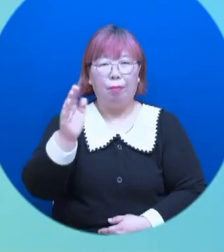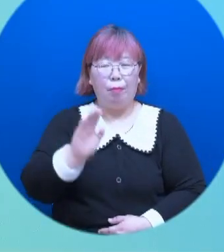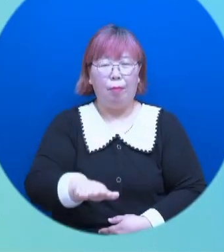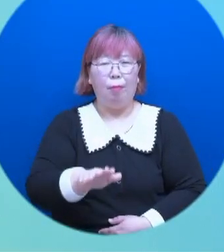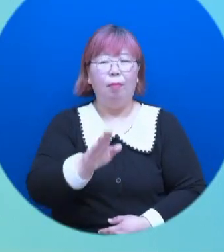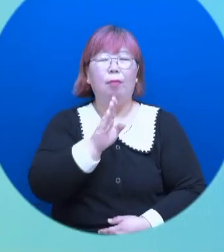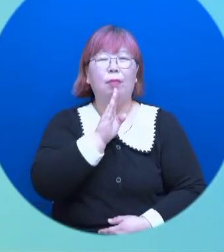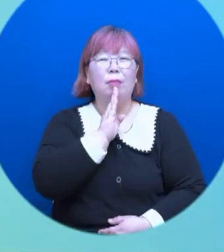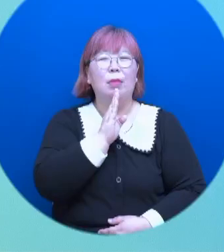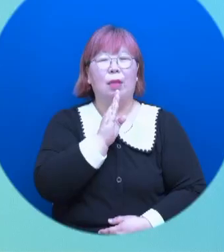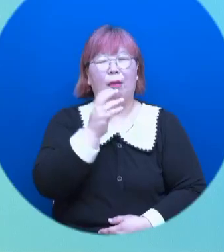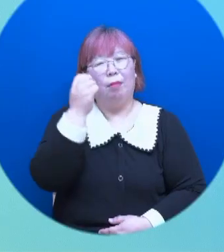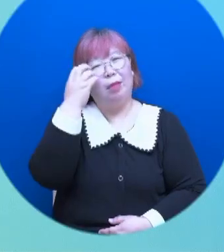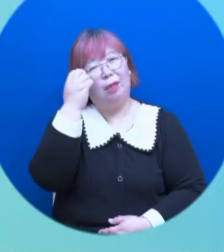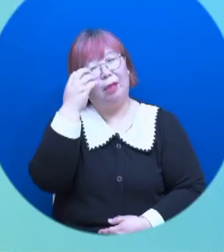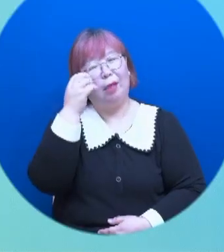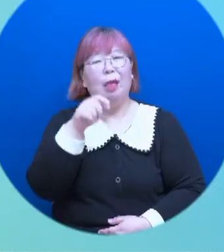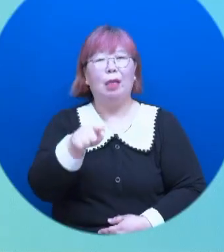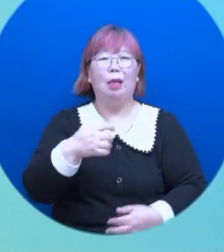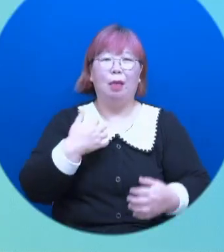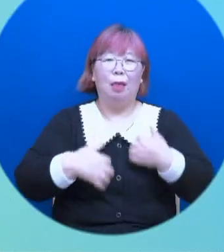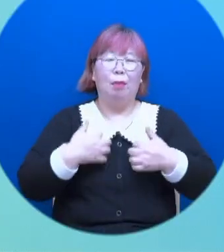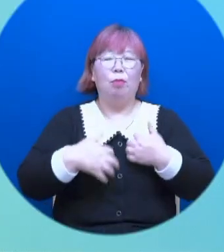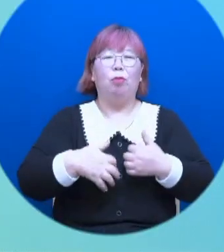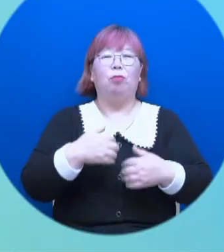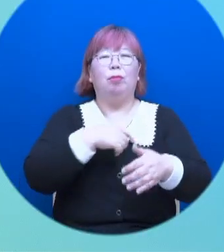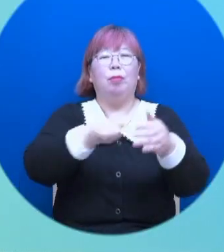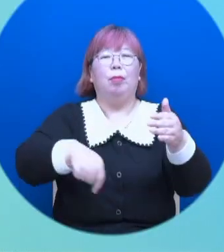신기하죠? 이 기쁨 안에 있으니까